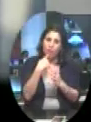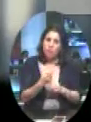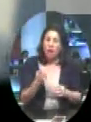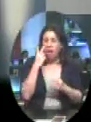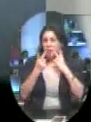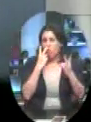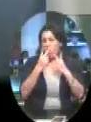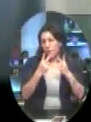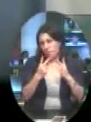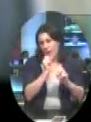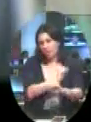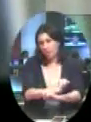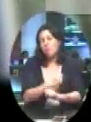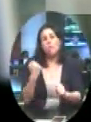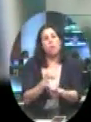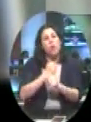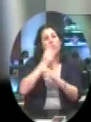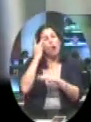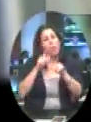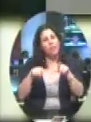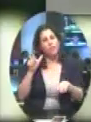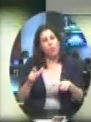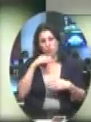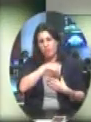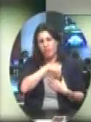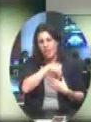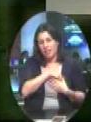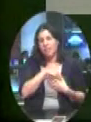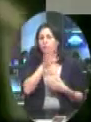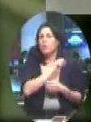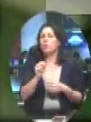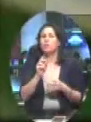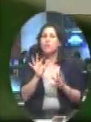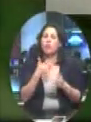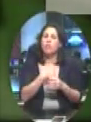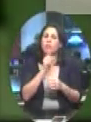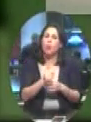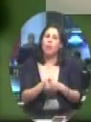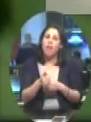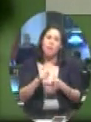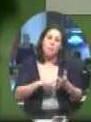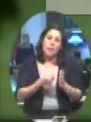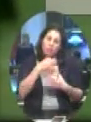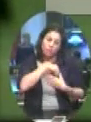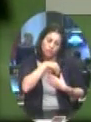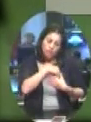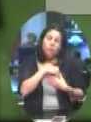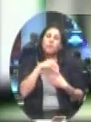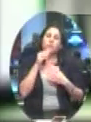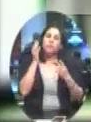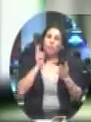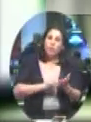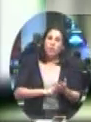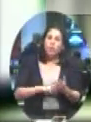אצל האסירים הם במסגרת פעילות הומניטרית ומוסרית, בסוגיה לה אני מחויב ממניעים מוסריים הומניטריים צודקים.